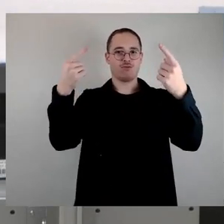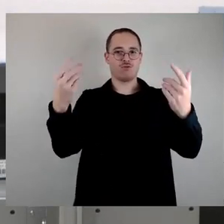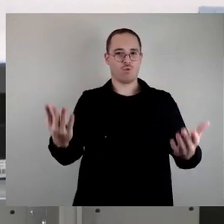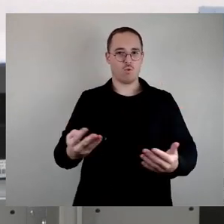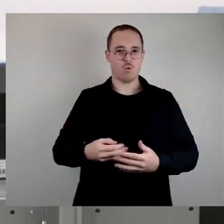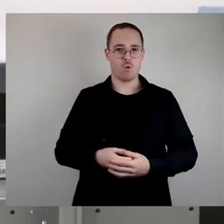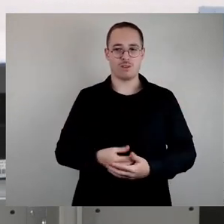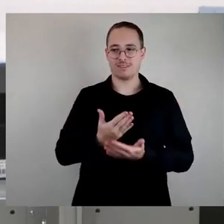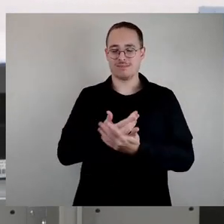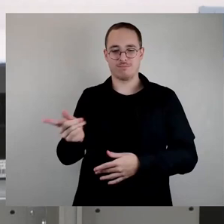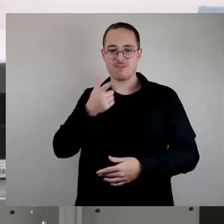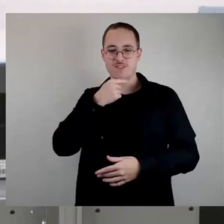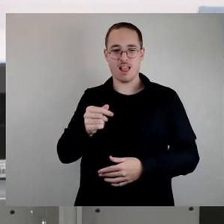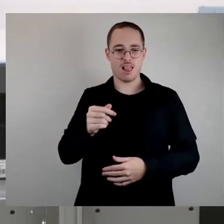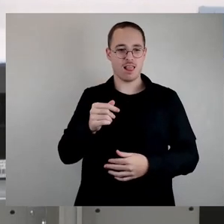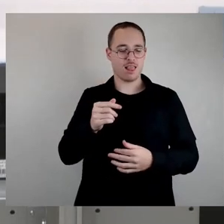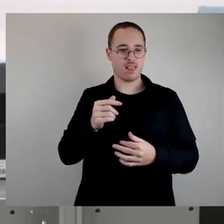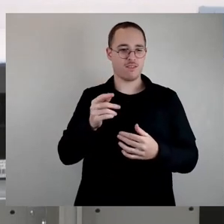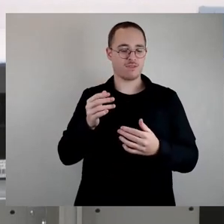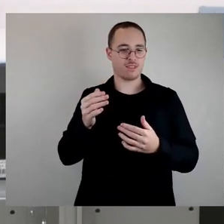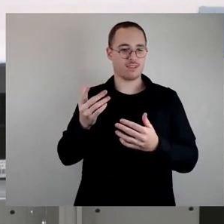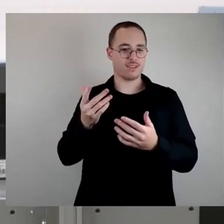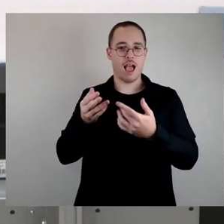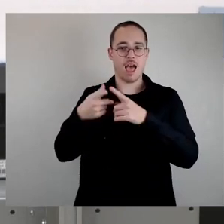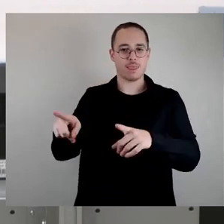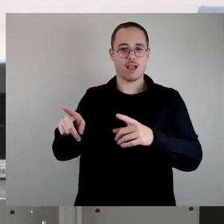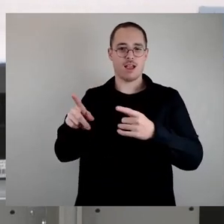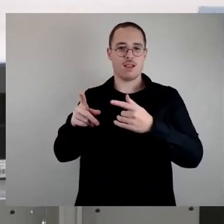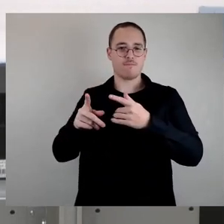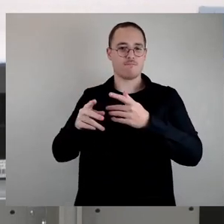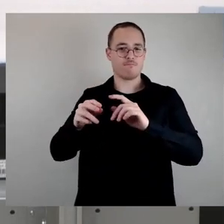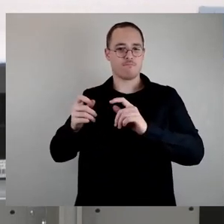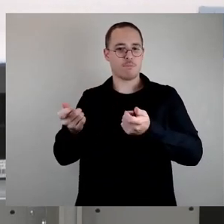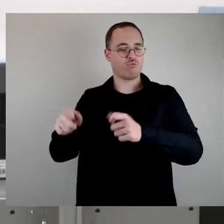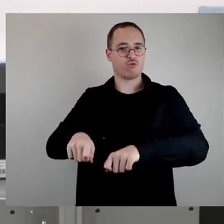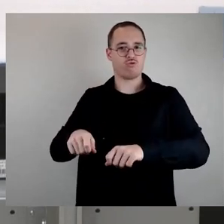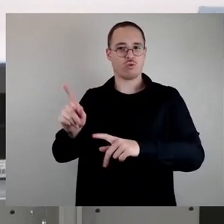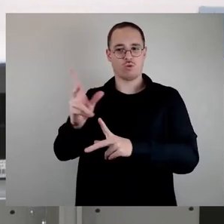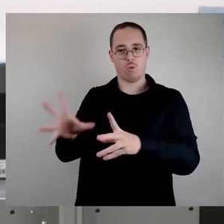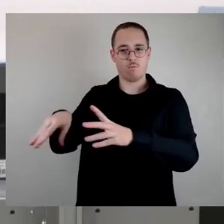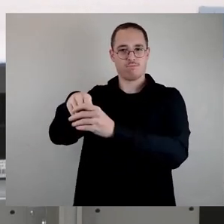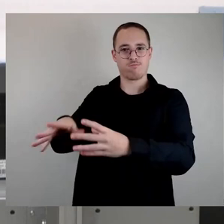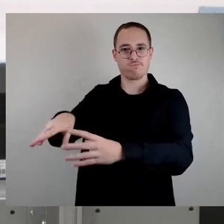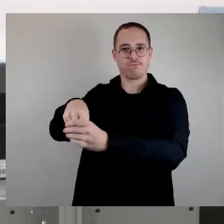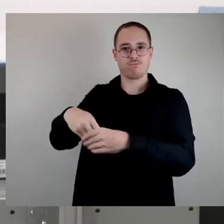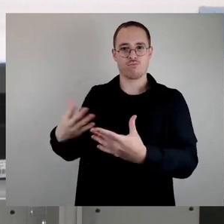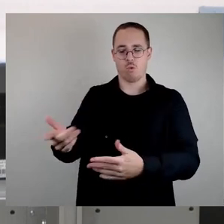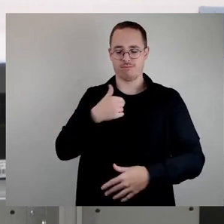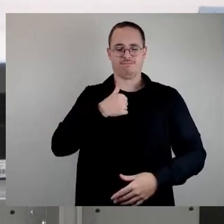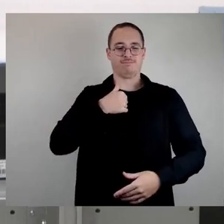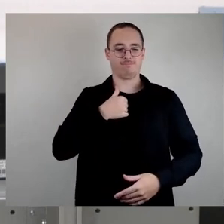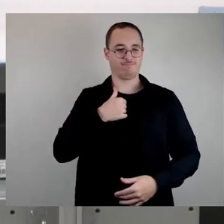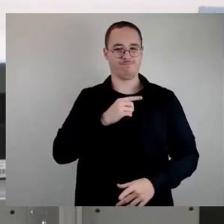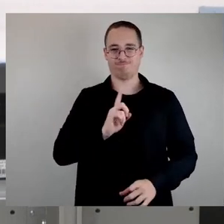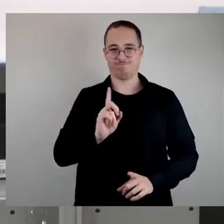mit reinzuschleichen. Und das hat so ein kleines Störgeräusch bei uns ausgelöst. Und ich hatte